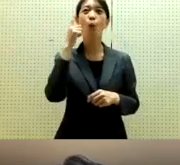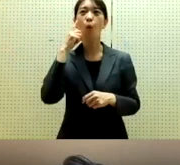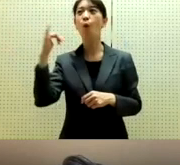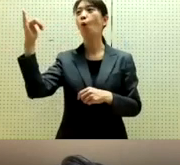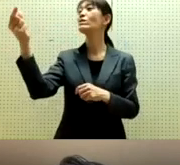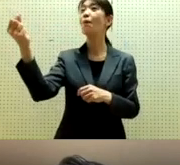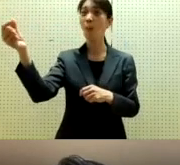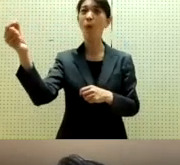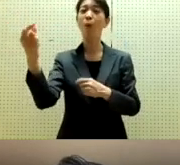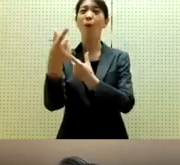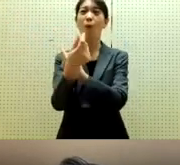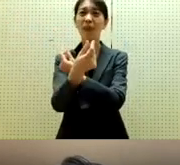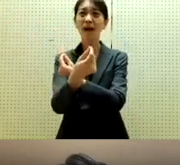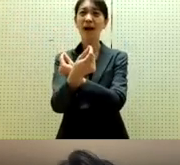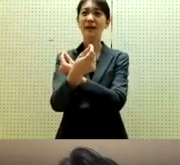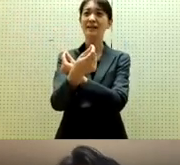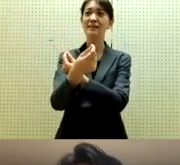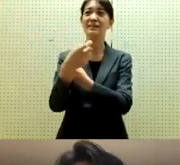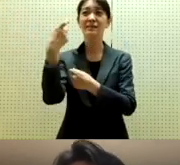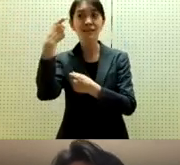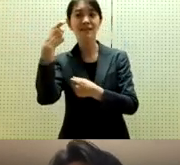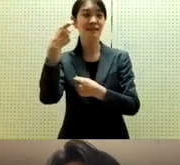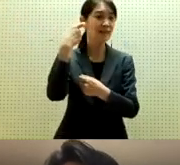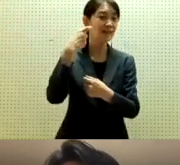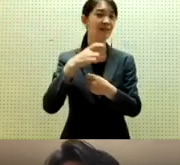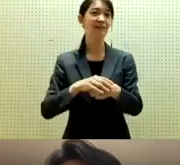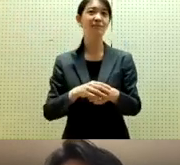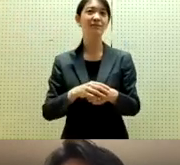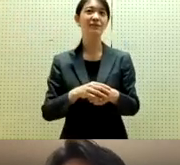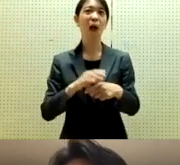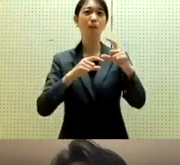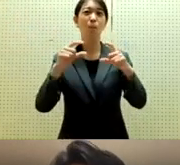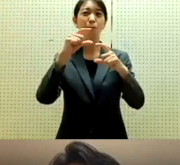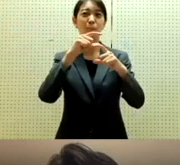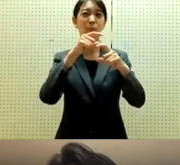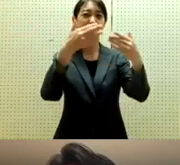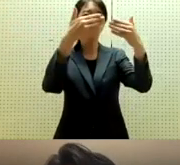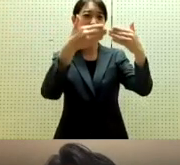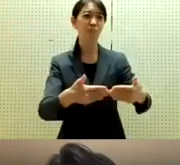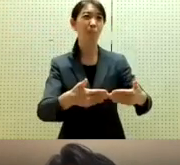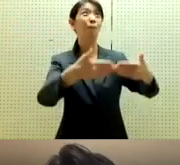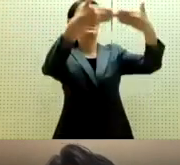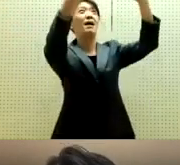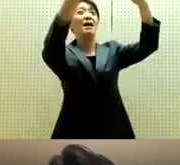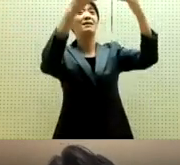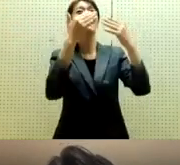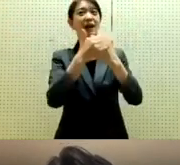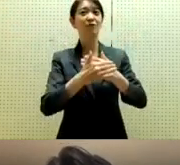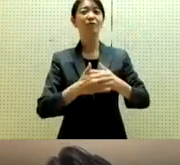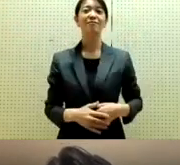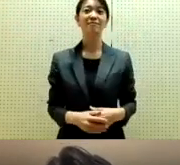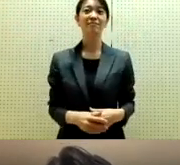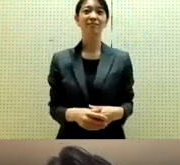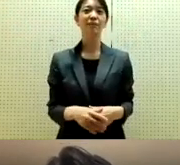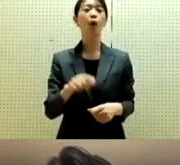のことを気にしますからますますですねこの障害が大きくなっていってしまうっていうところがあろうかと思います。じゃこれを